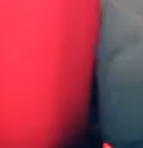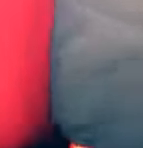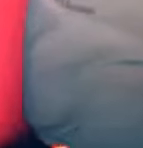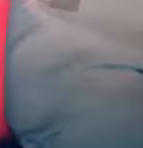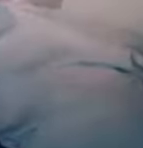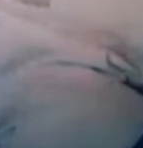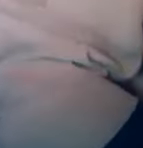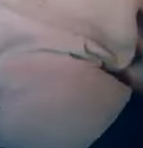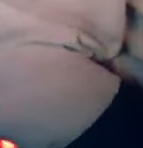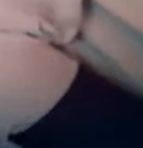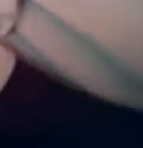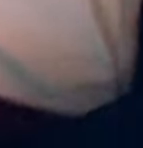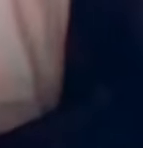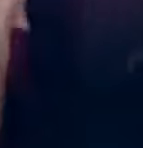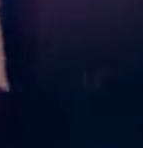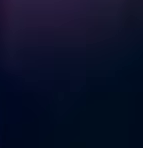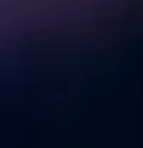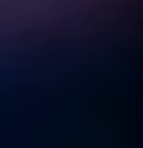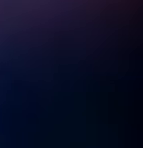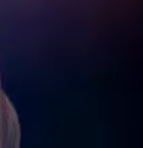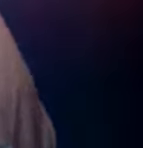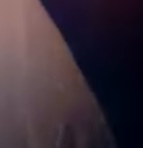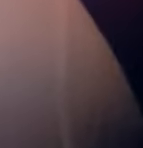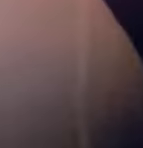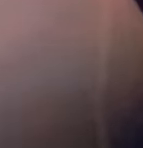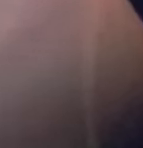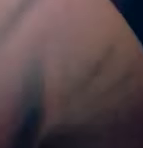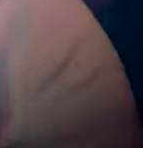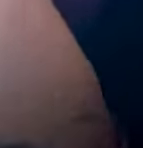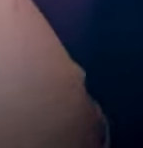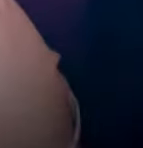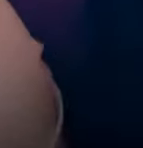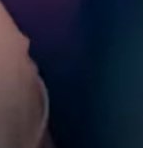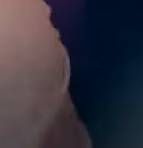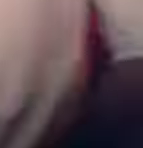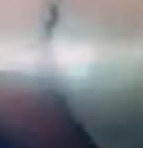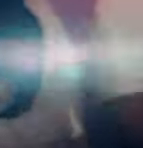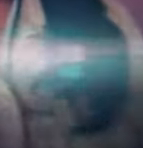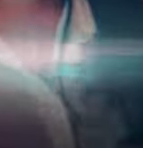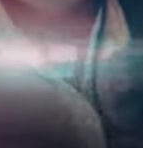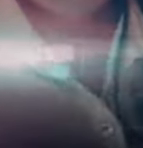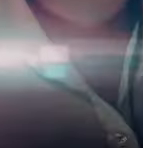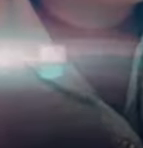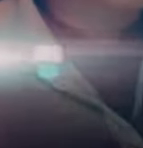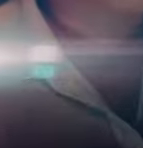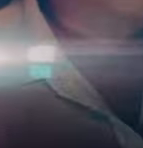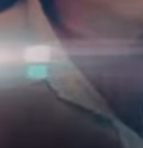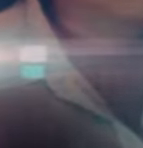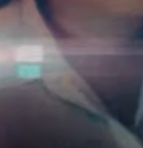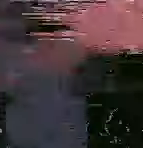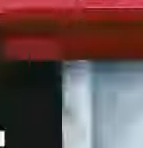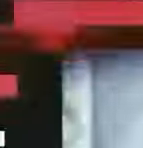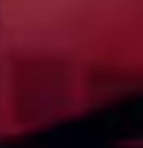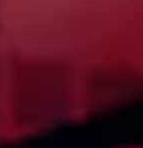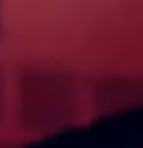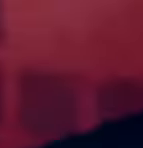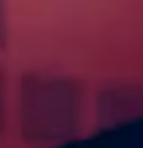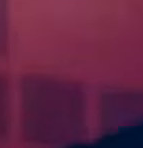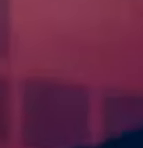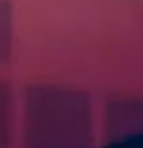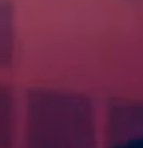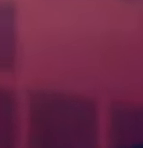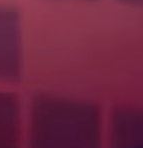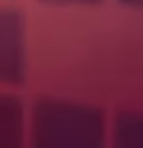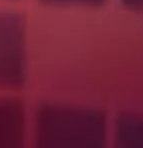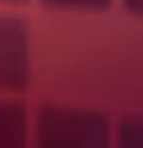hokus-pokus, nako! Sa mga manggaganso at manluloko, lagot kayo! Huwag ka